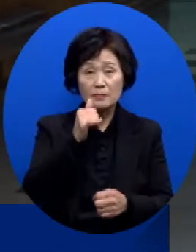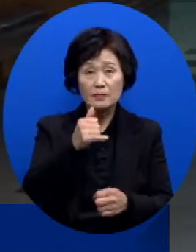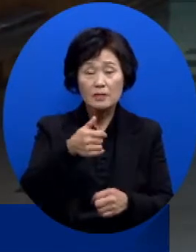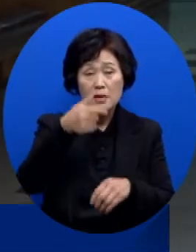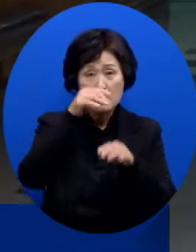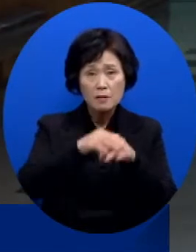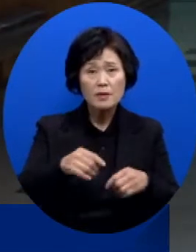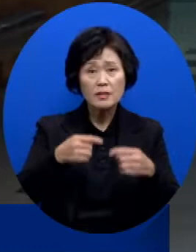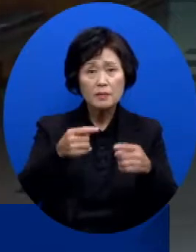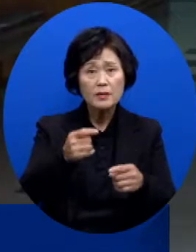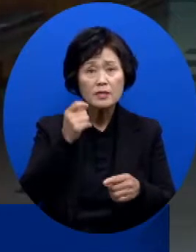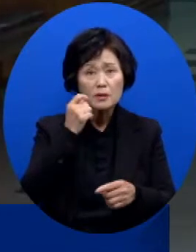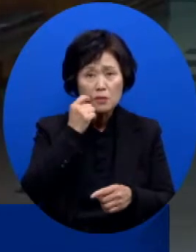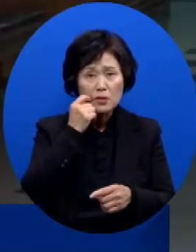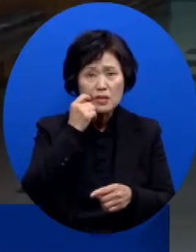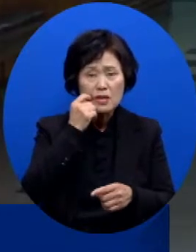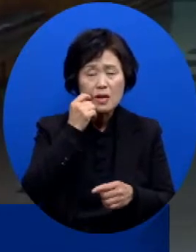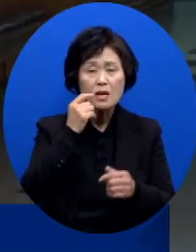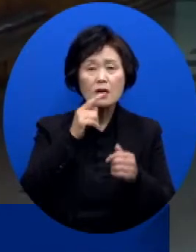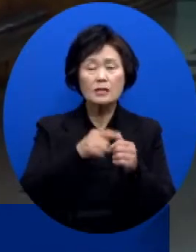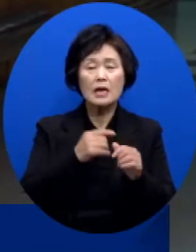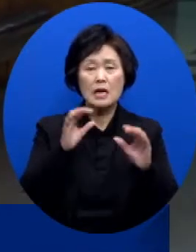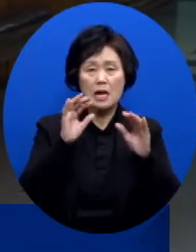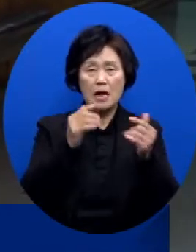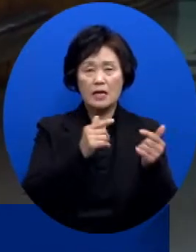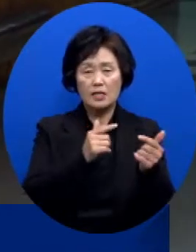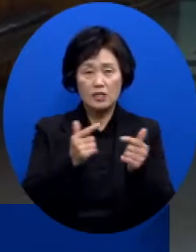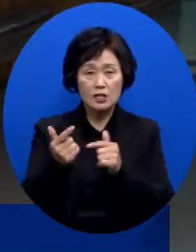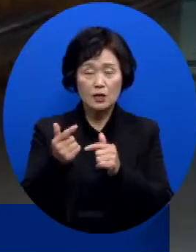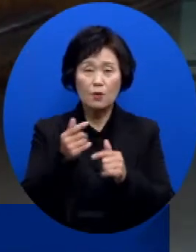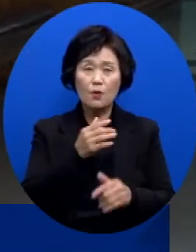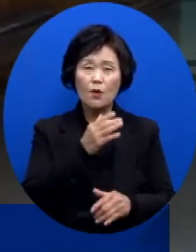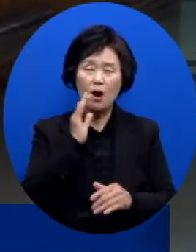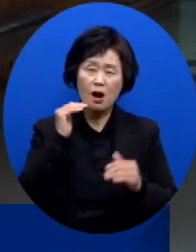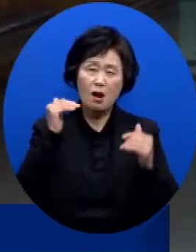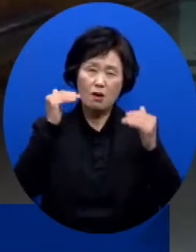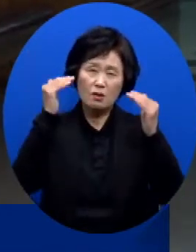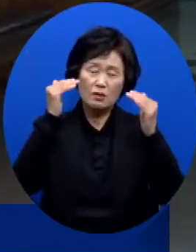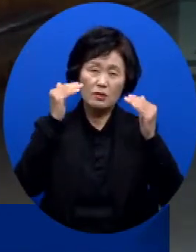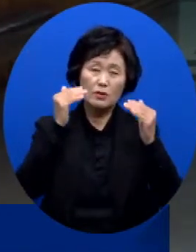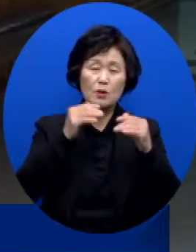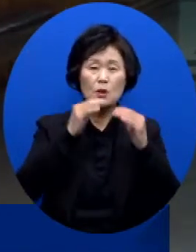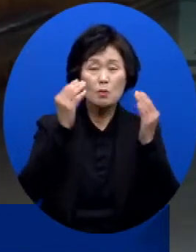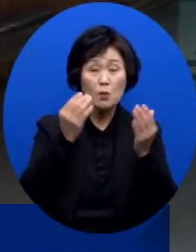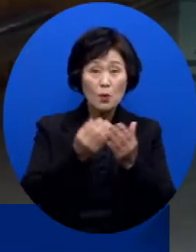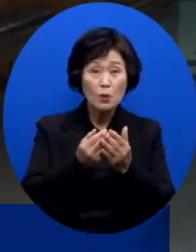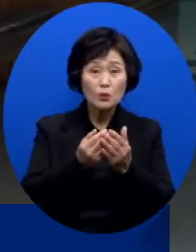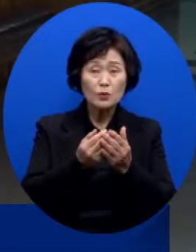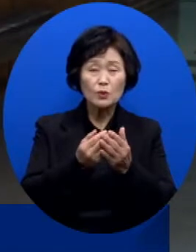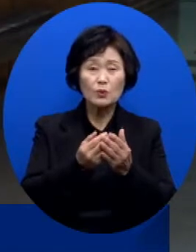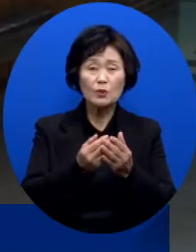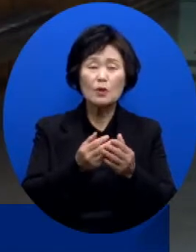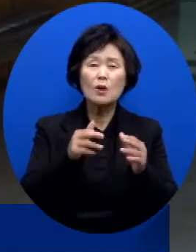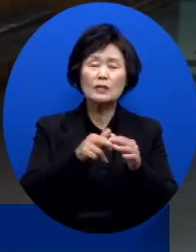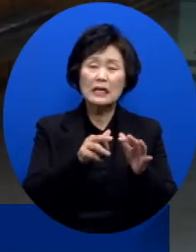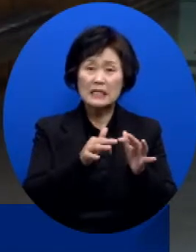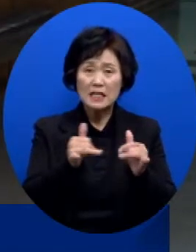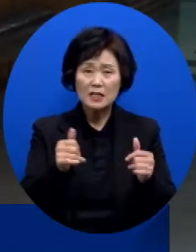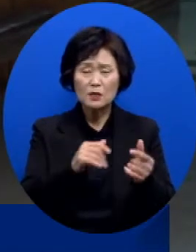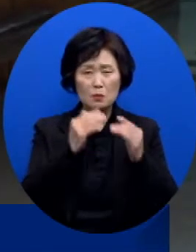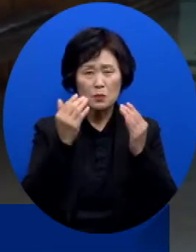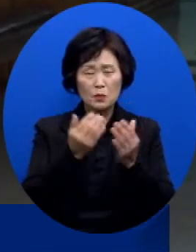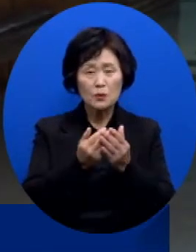보니까 우리 어린 아이들로부터 시작해서 장년이기까지 모두가 다 예배에 대해서 회복한다는